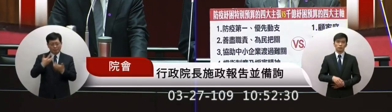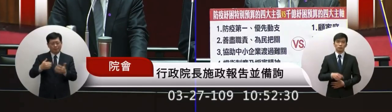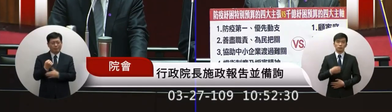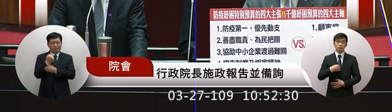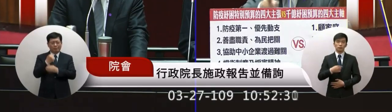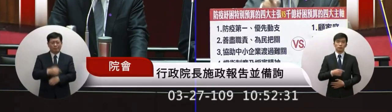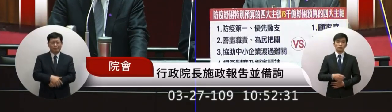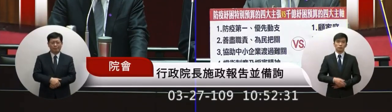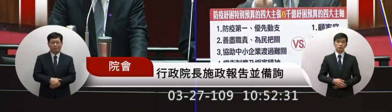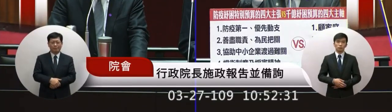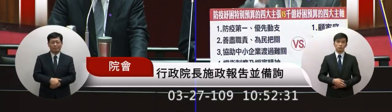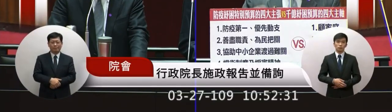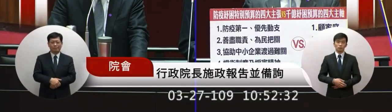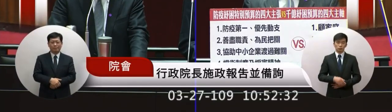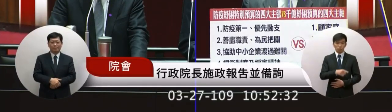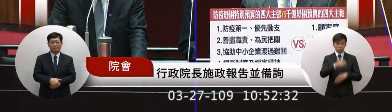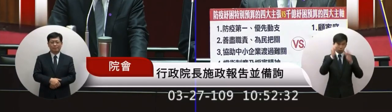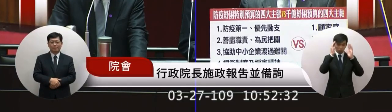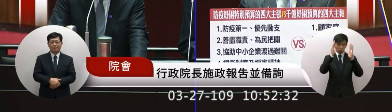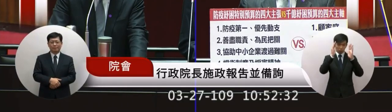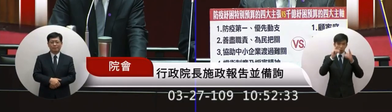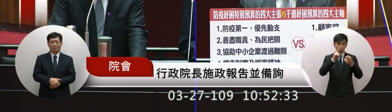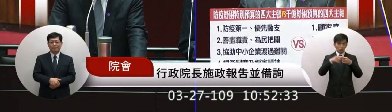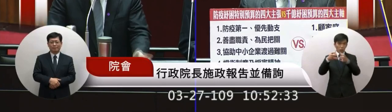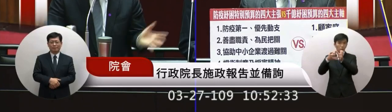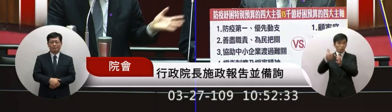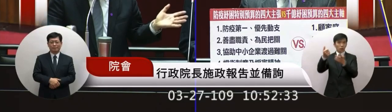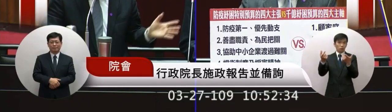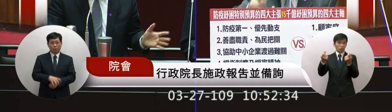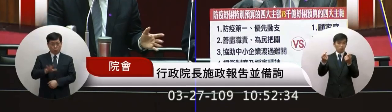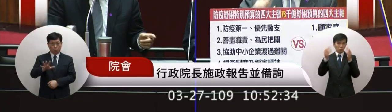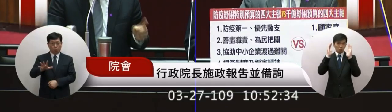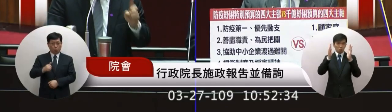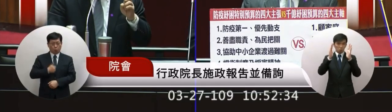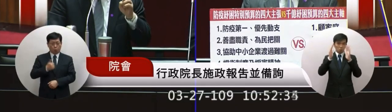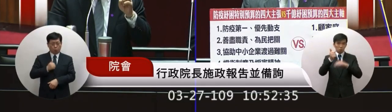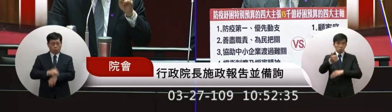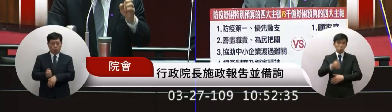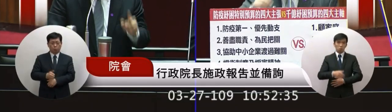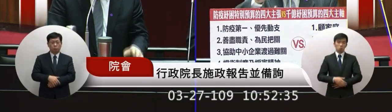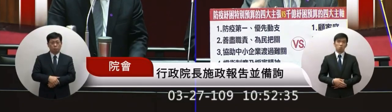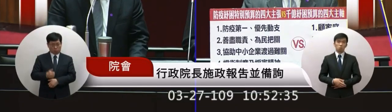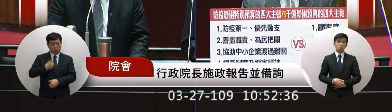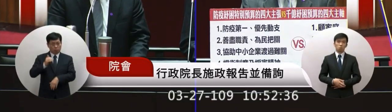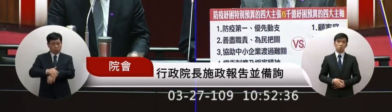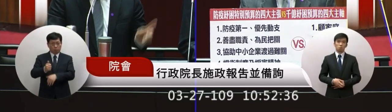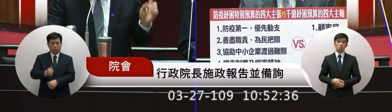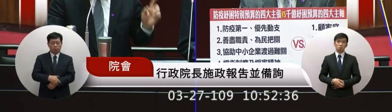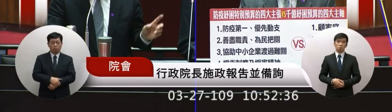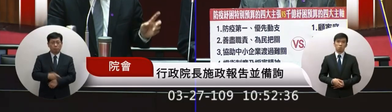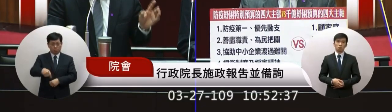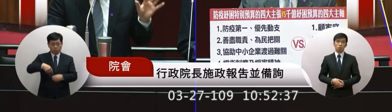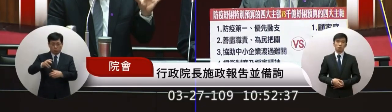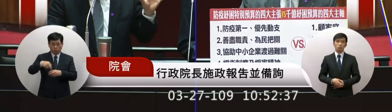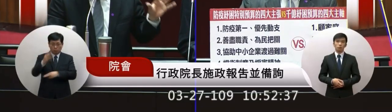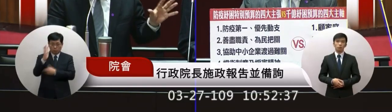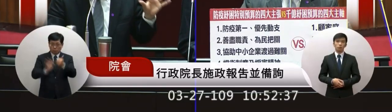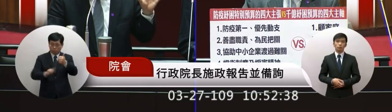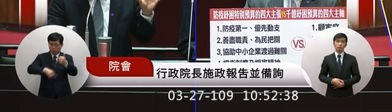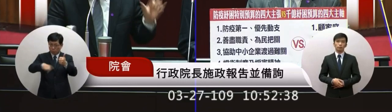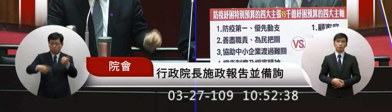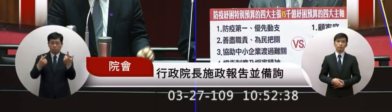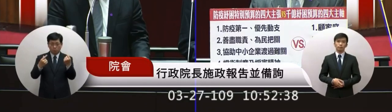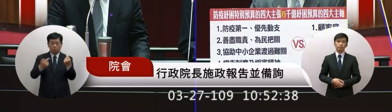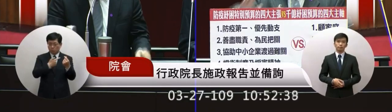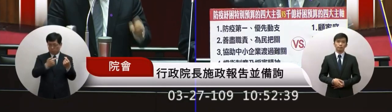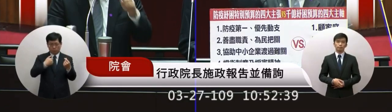持。 你加认真，我来个保证嘛，加认真啦。 哇，做搞， 啊加认真啦， 那是做搞。这个行政团队他们